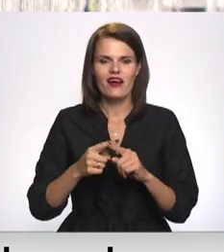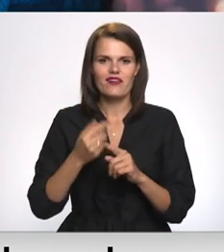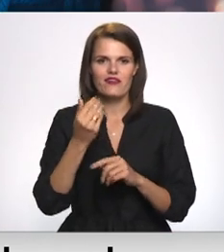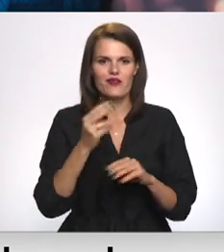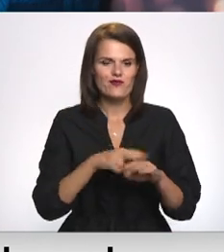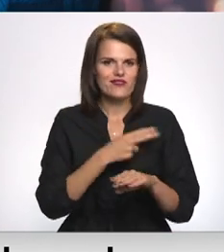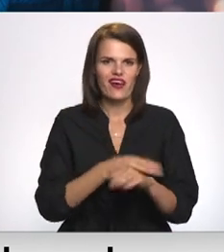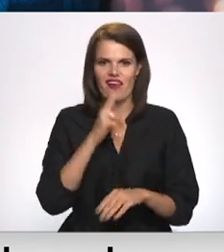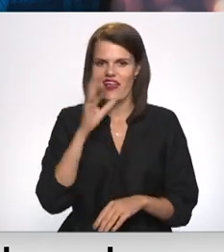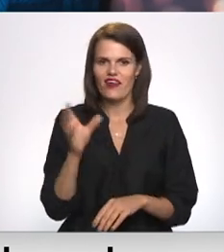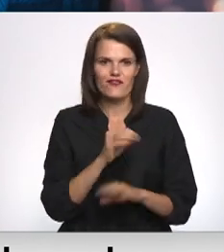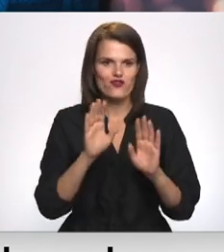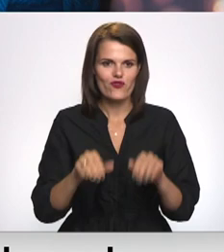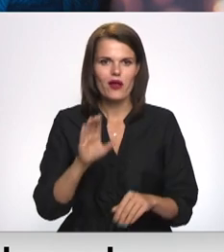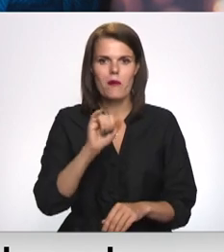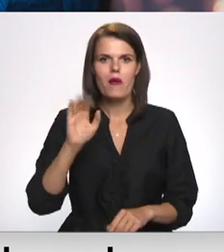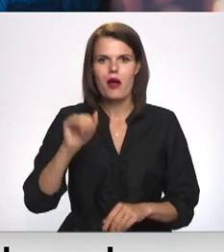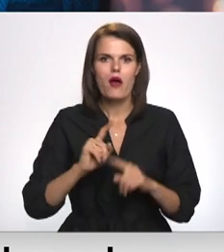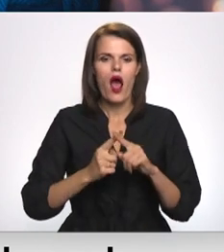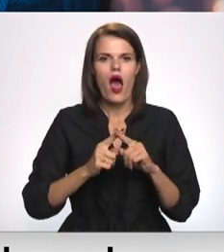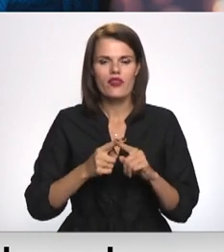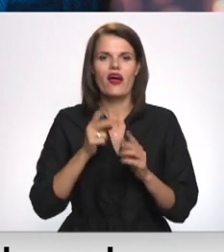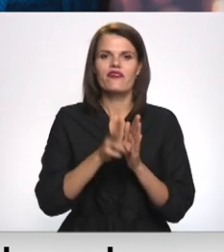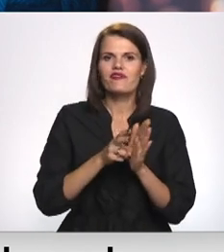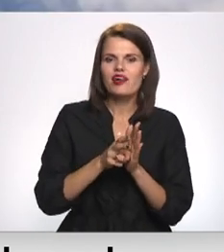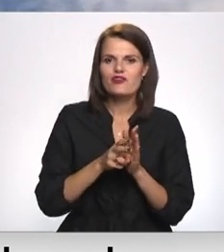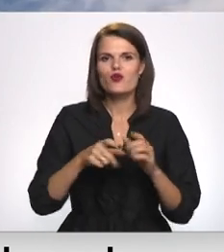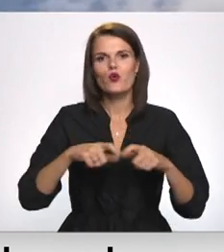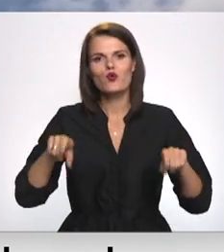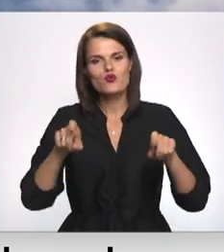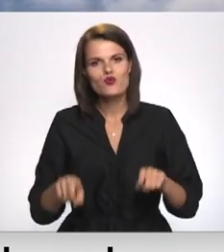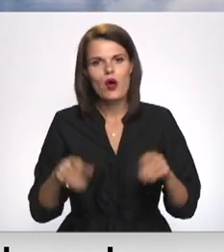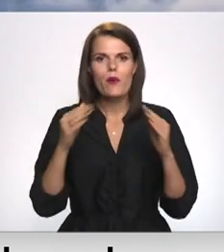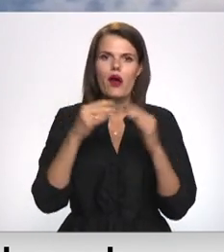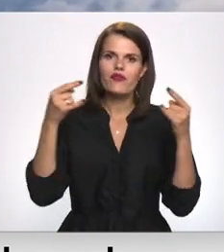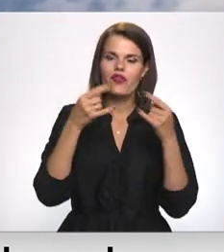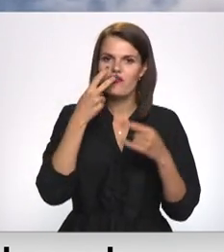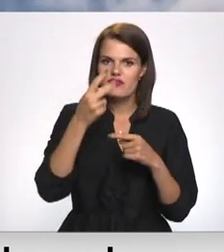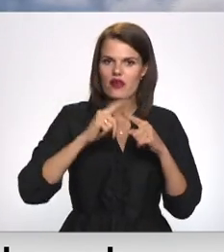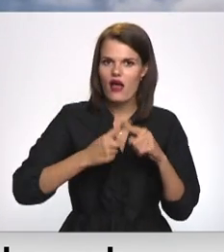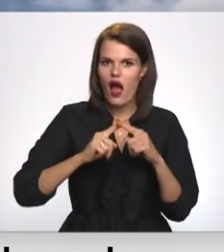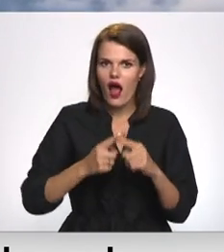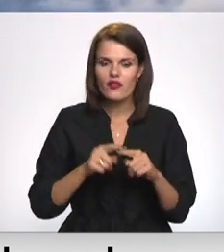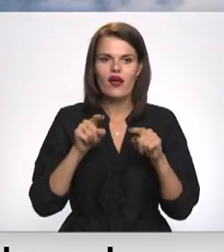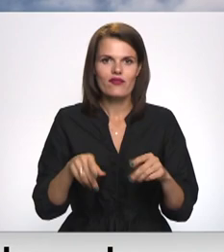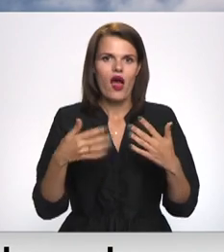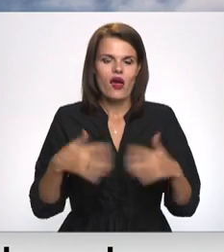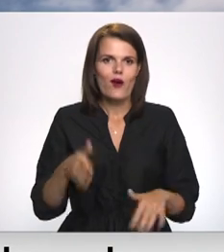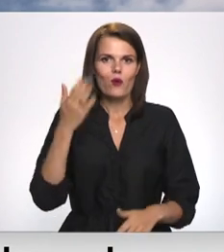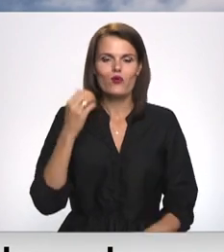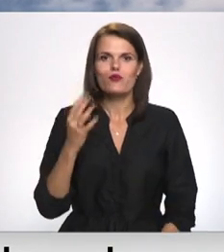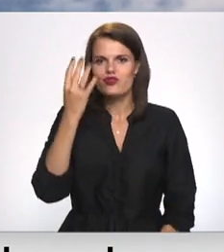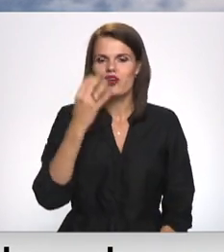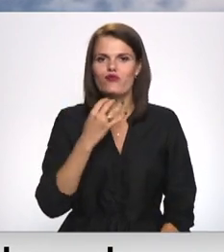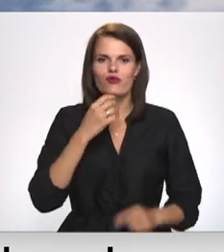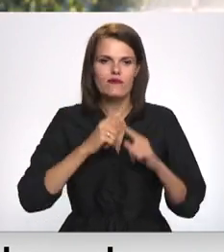var. Baiba Zakevits āda visur – vilcienā, par kausu soliņu, mājās pie televizora. Un tā jau kopš 4.